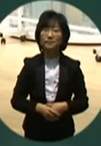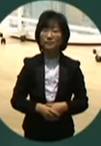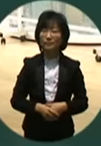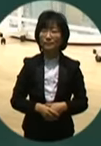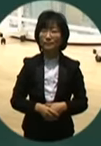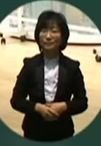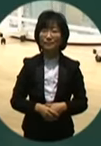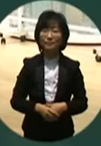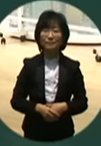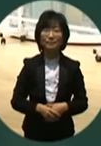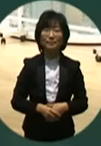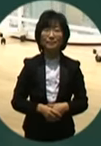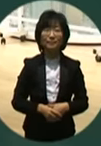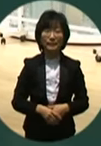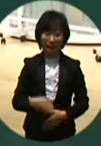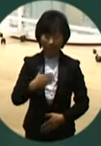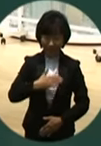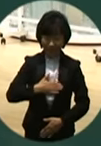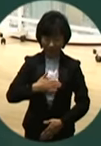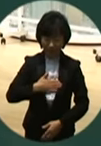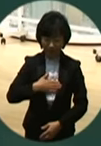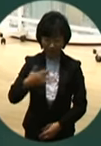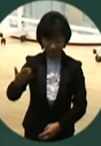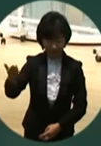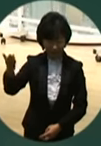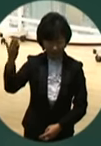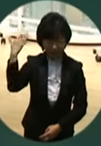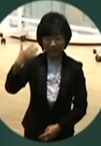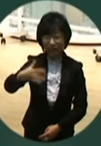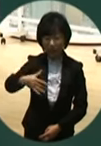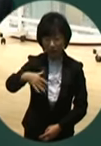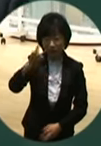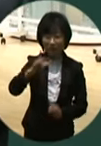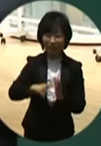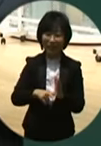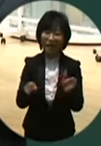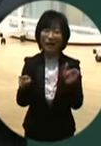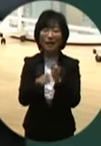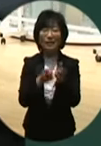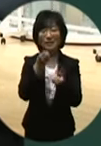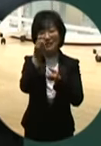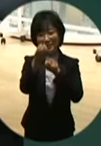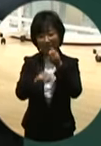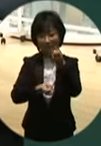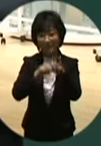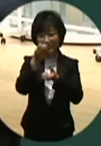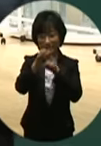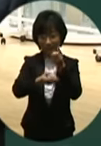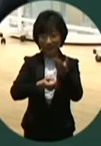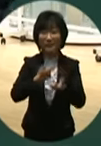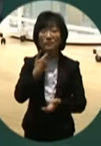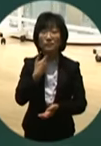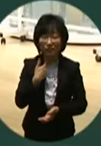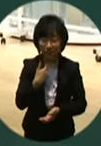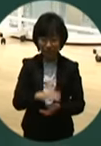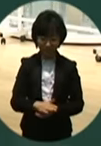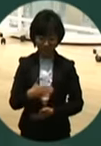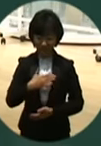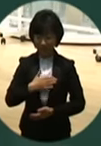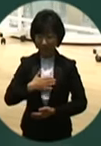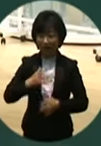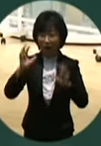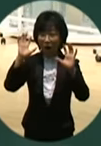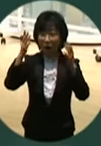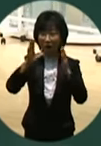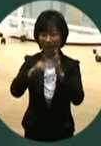come. 제가 초창기 때 간증 안 했습니까? So did I give this testimony in the earlier years? 저는 어릴 때부터